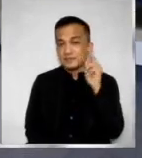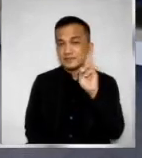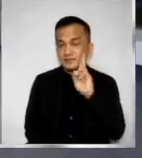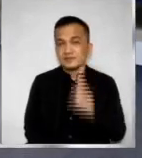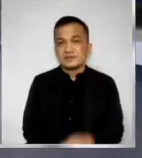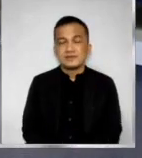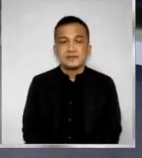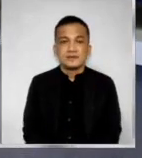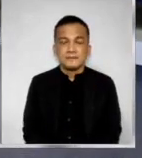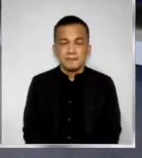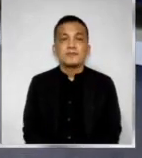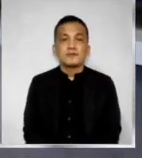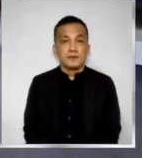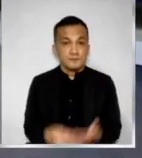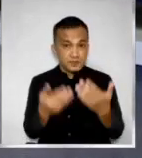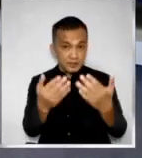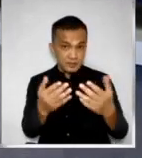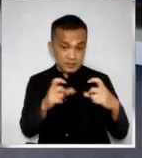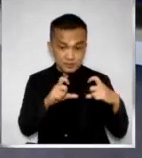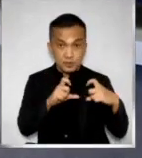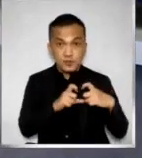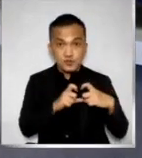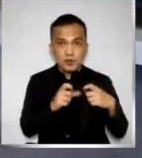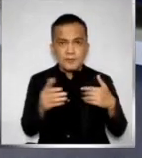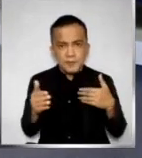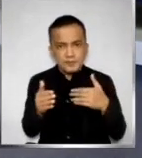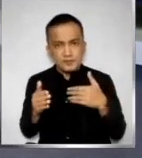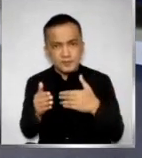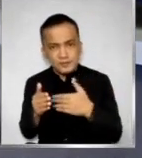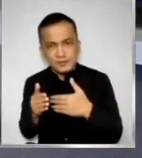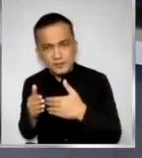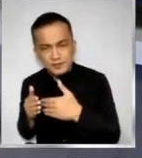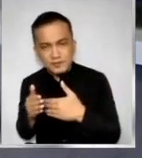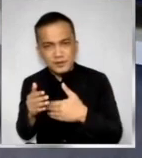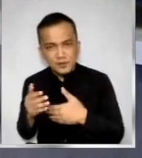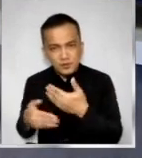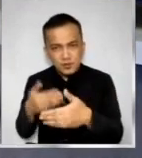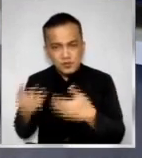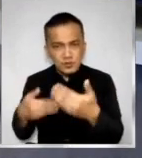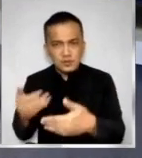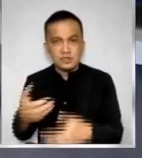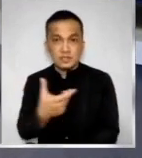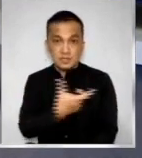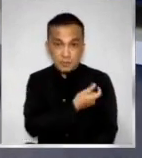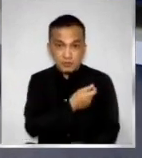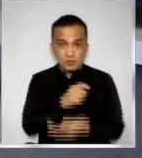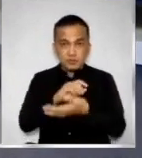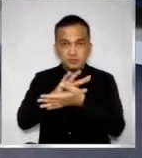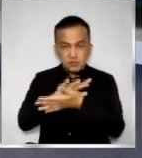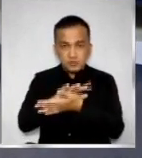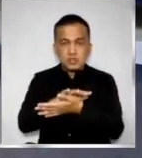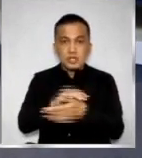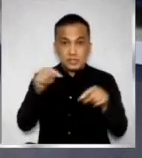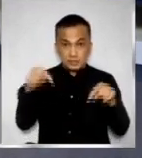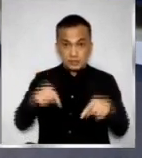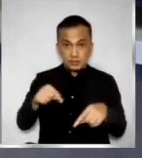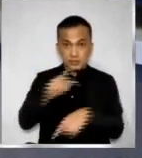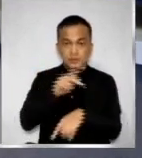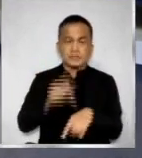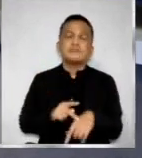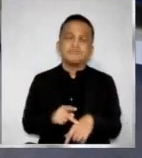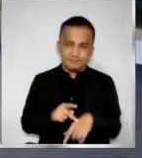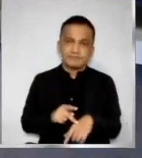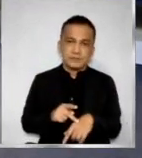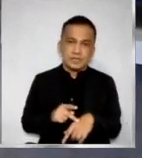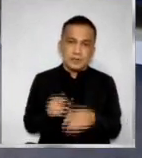Mga kapuso, ngayon papalapit na po ng papalapit na panggulong ng pagbabakuna contra COVID-19 dito sa ating bansa. Malaking tulong